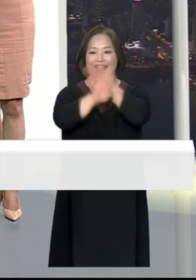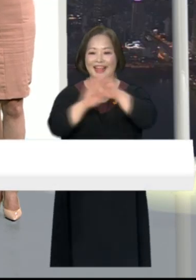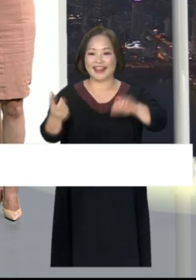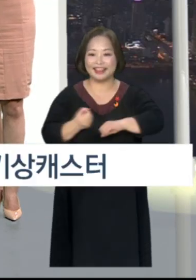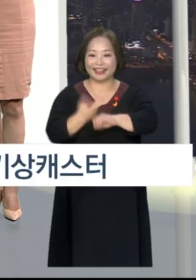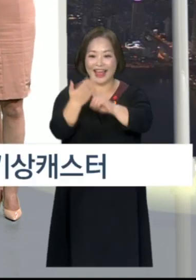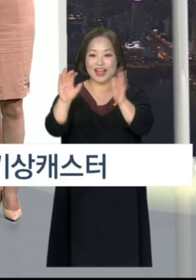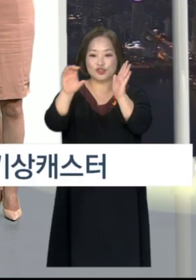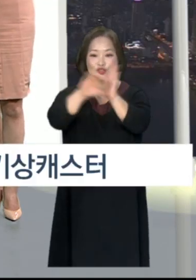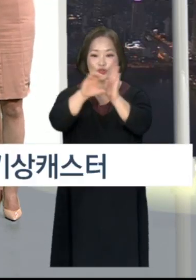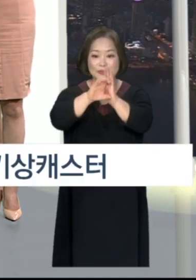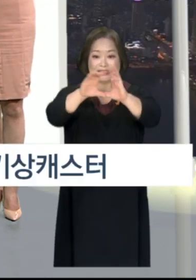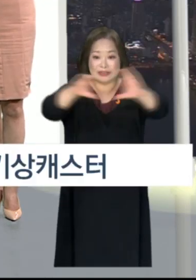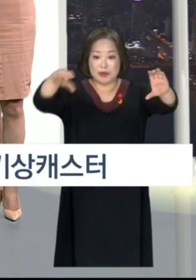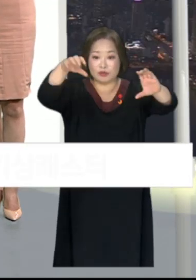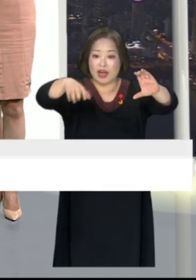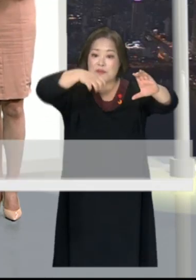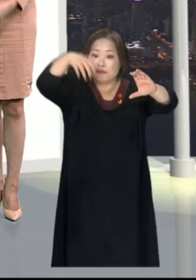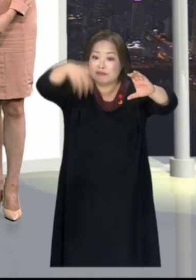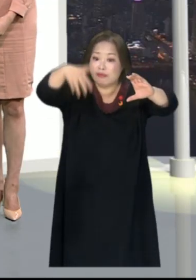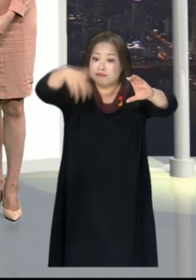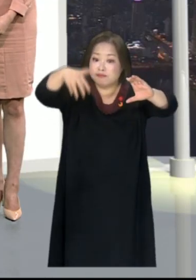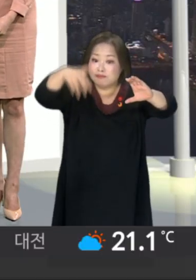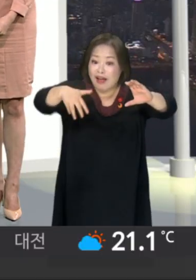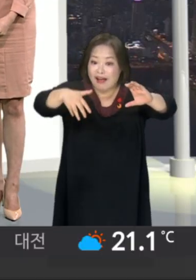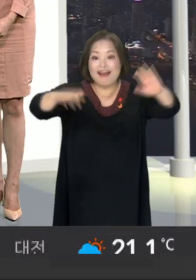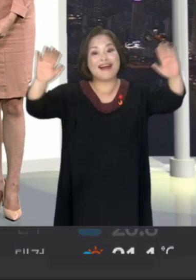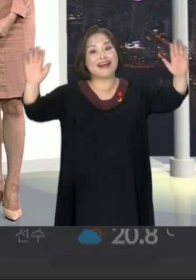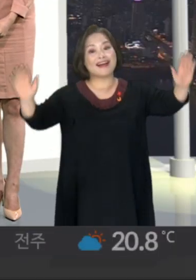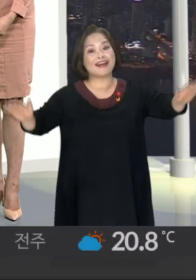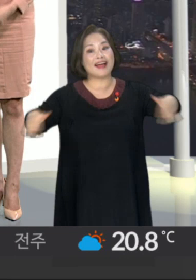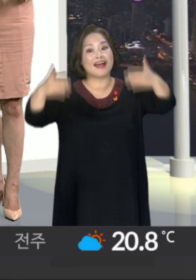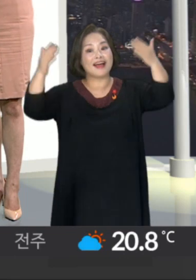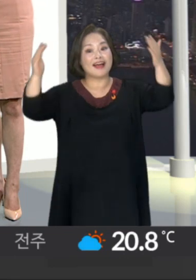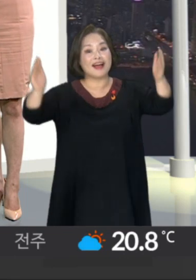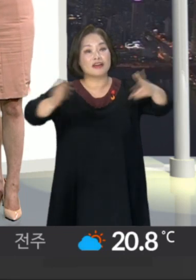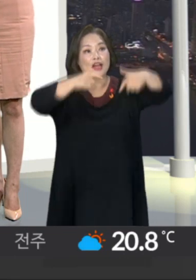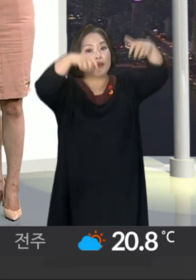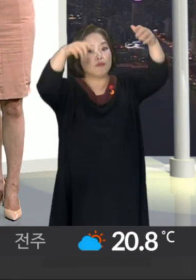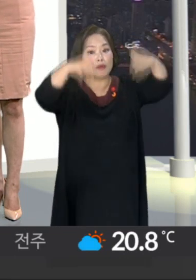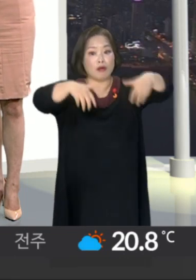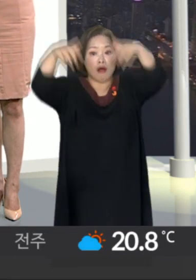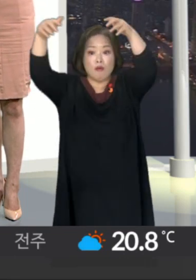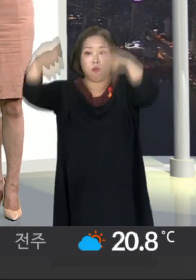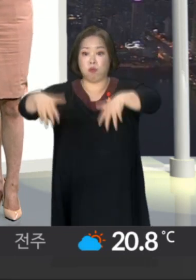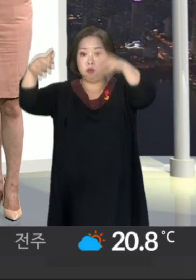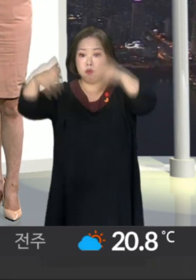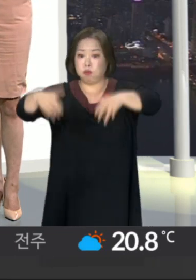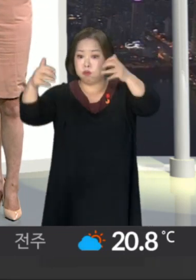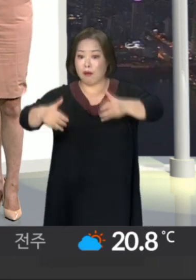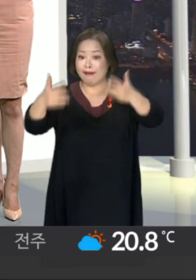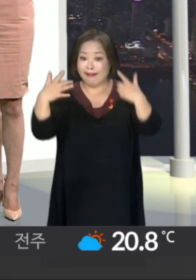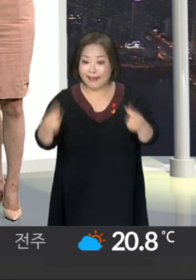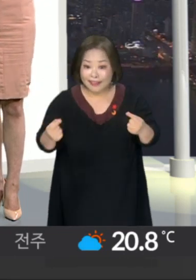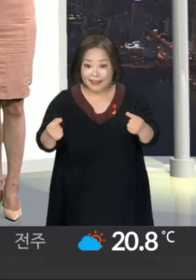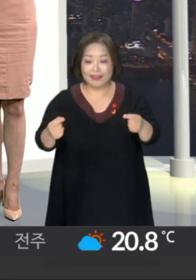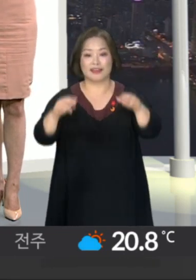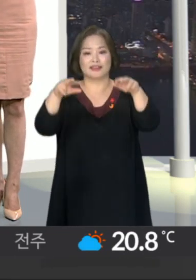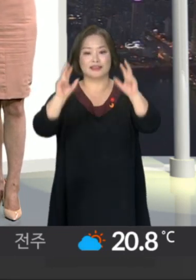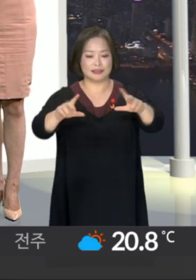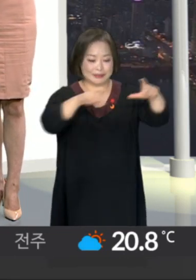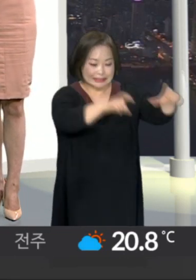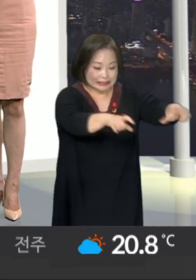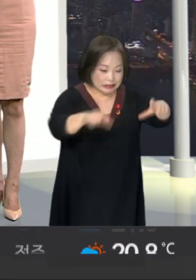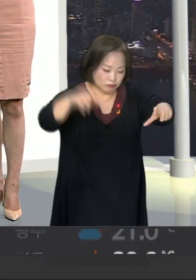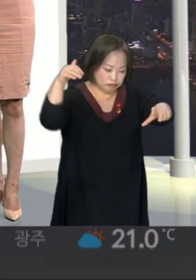중부지방 곳곳에 비가 내리고 있는데요. 가을비가 마치 소나기처럼 쏟아지고 있습니다. 보시다시피